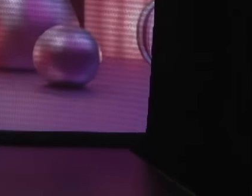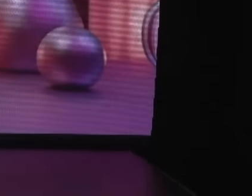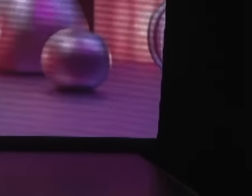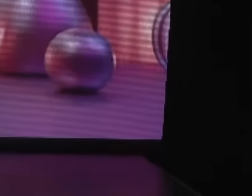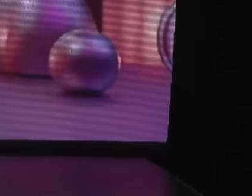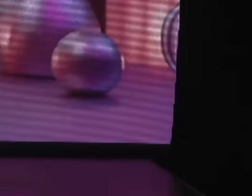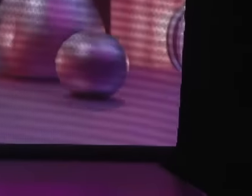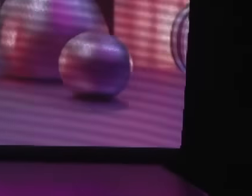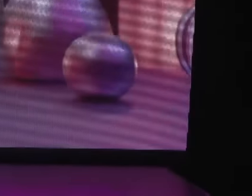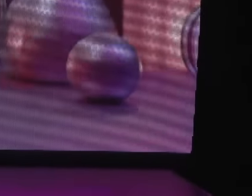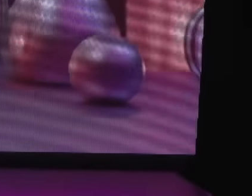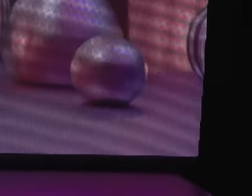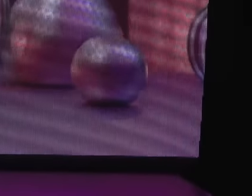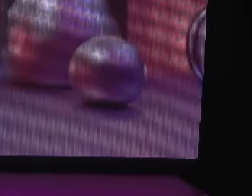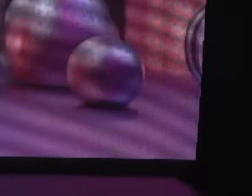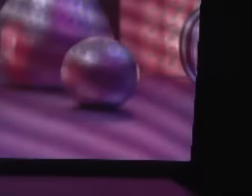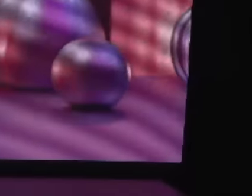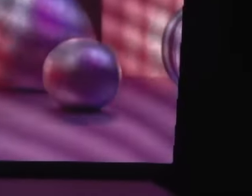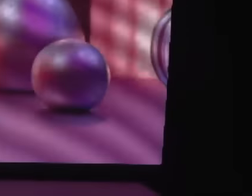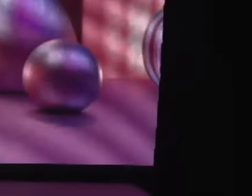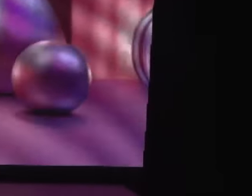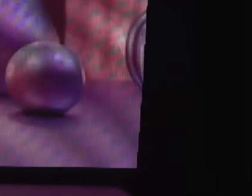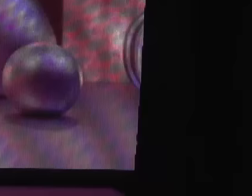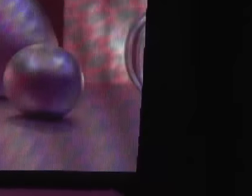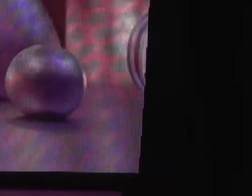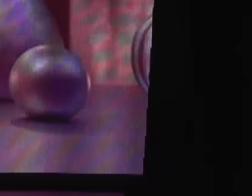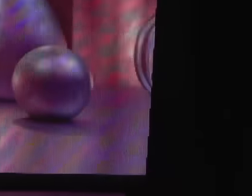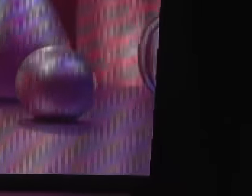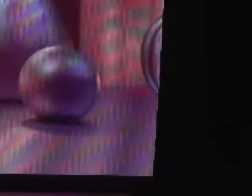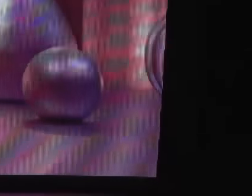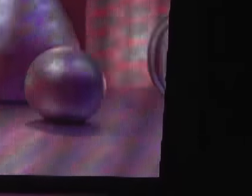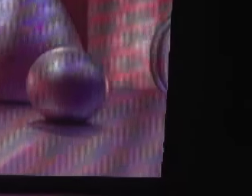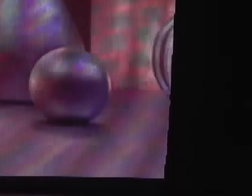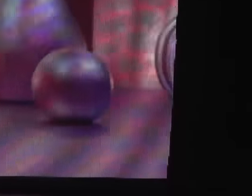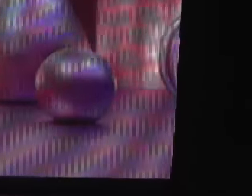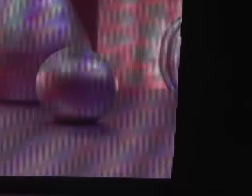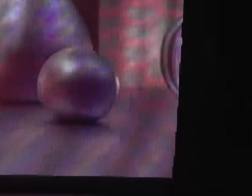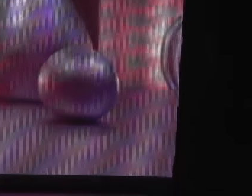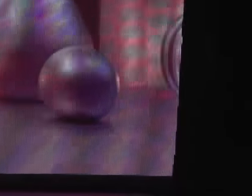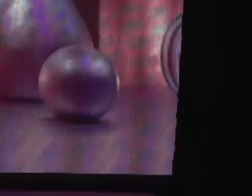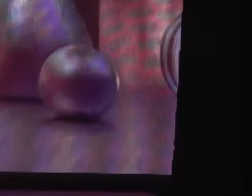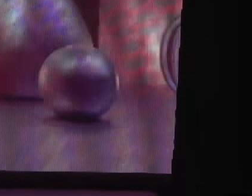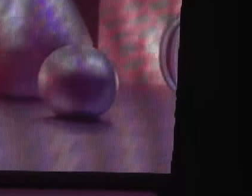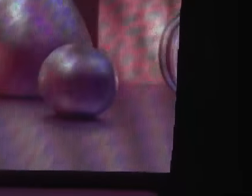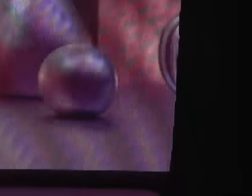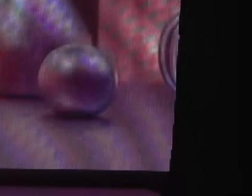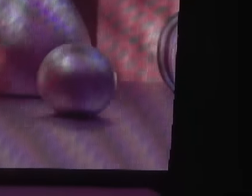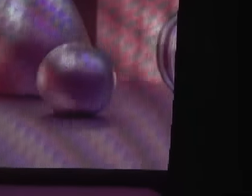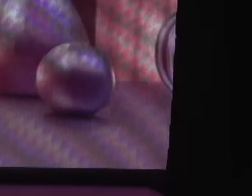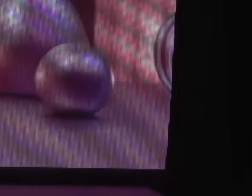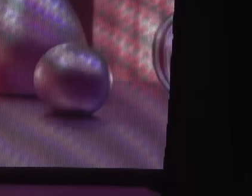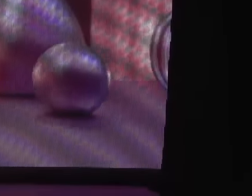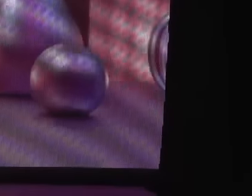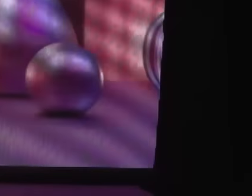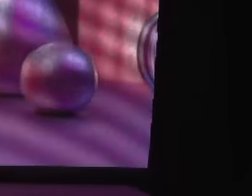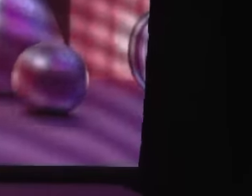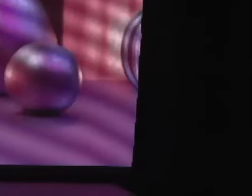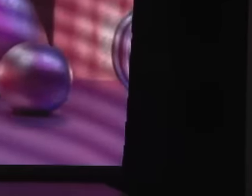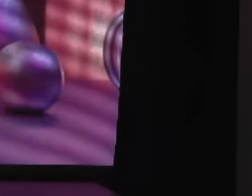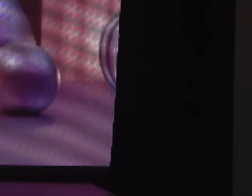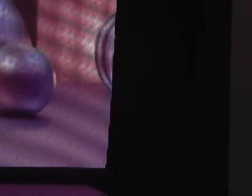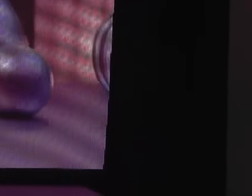lah. Kadang-kadang ungkapan ini sangat berbahaya. Bila ada saja orang yang ajak kepada ma'ruf dan menentang